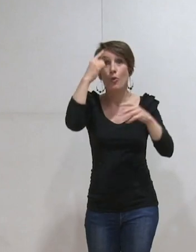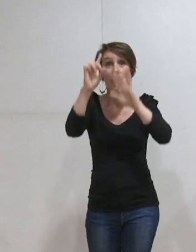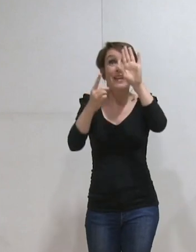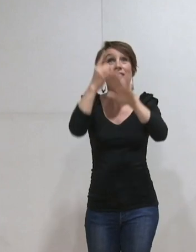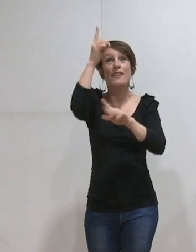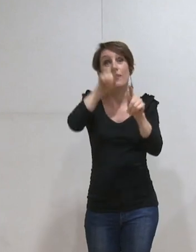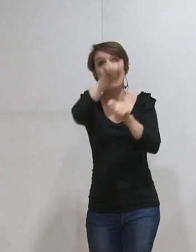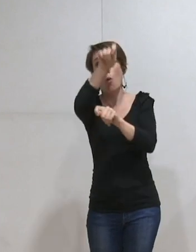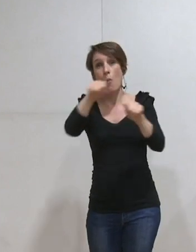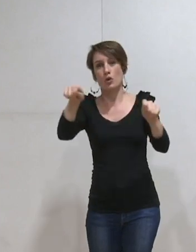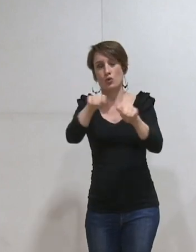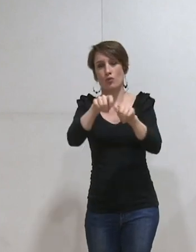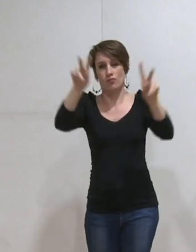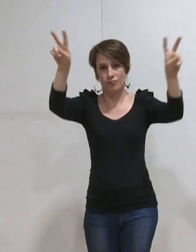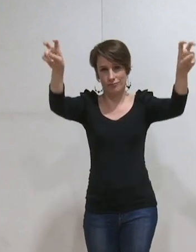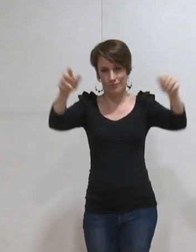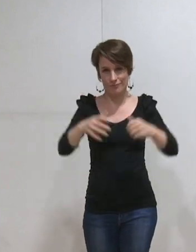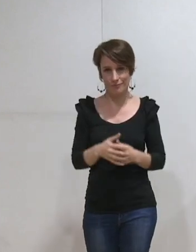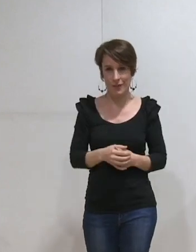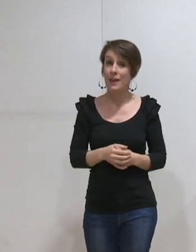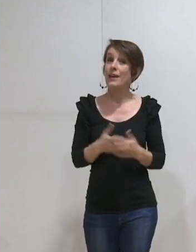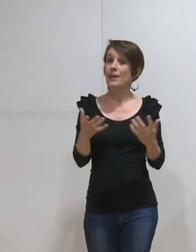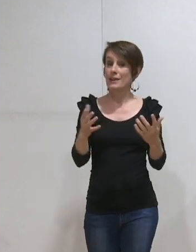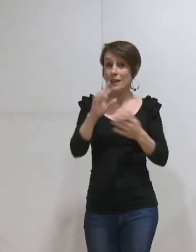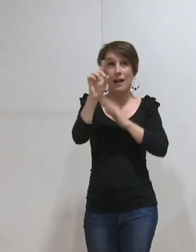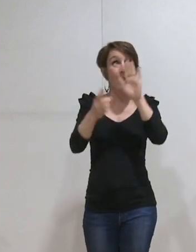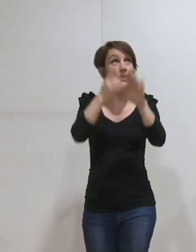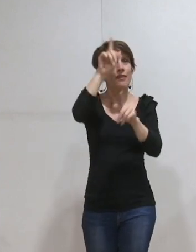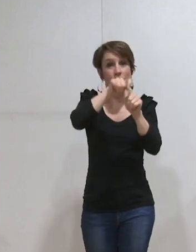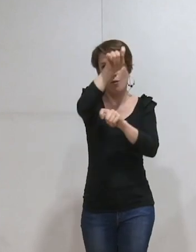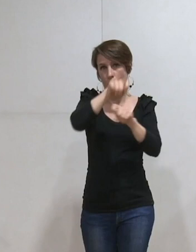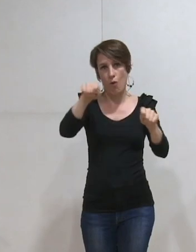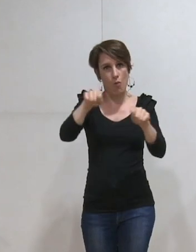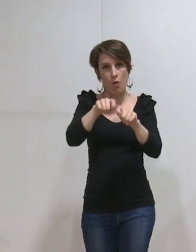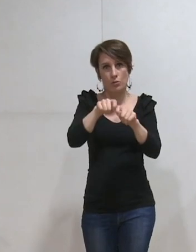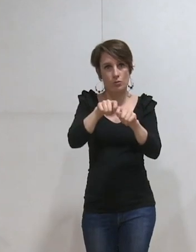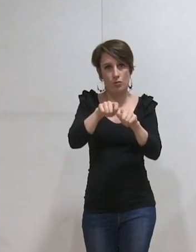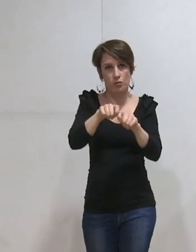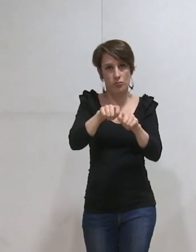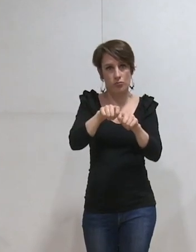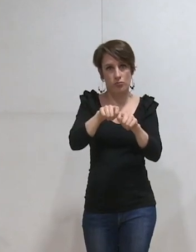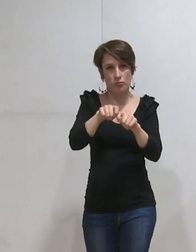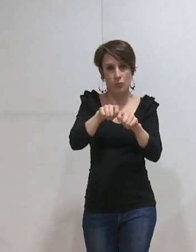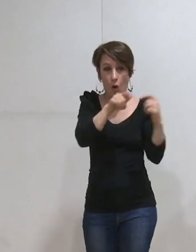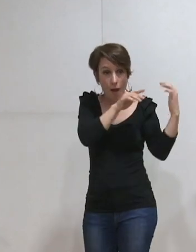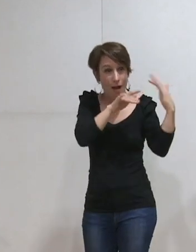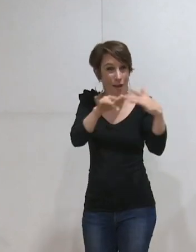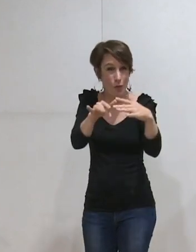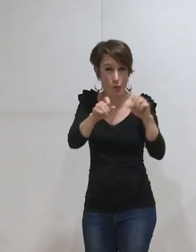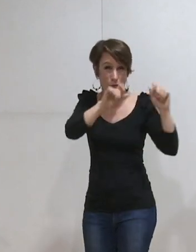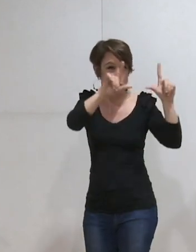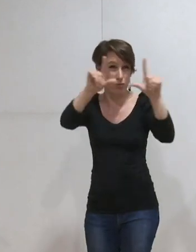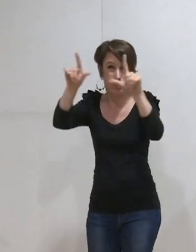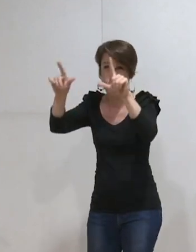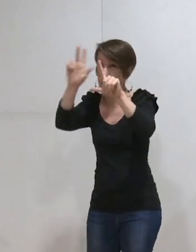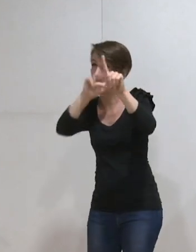inspiré nombre d'œuvres don dont les les plus antiques d'ailleurs avant même que avant même que le